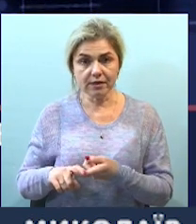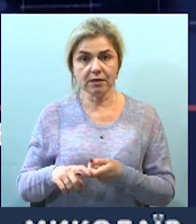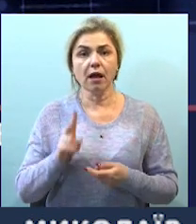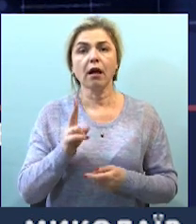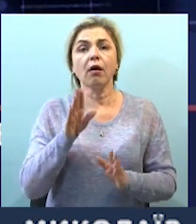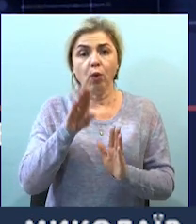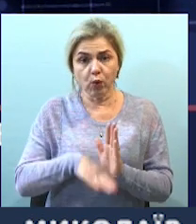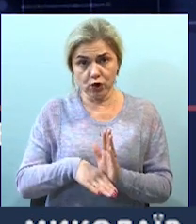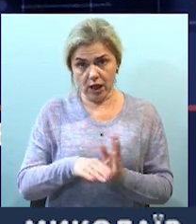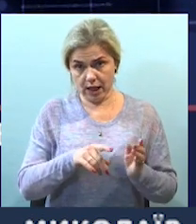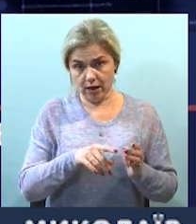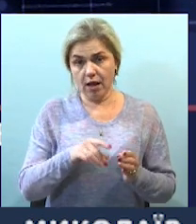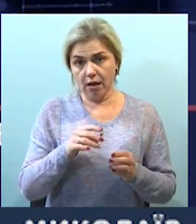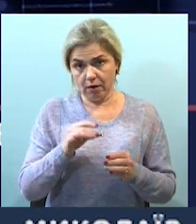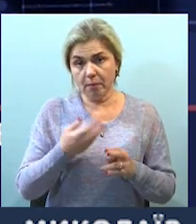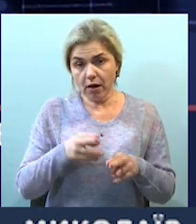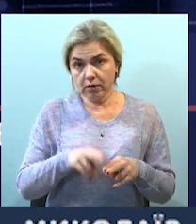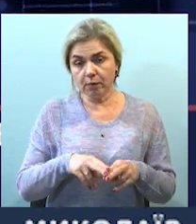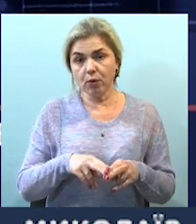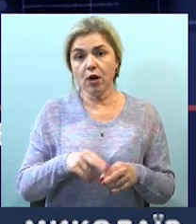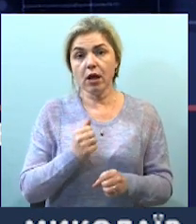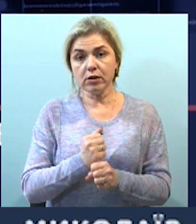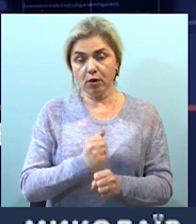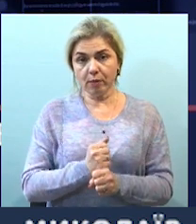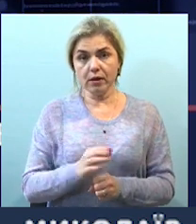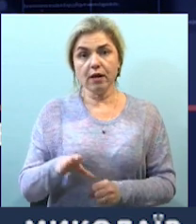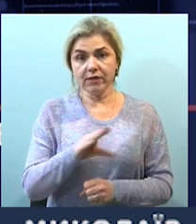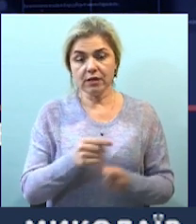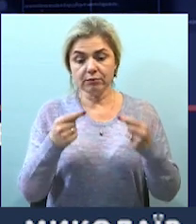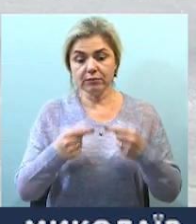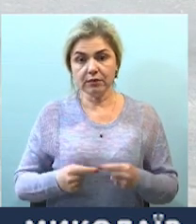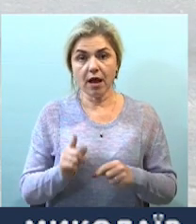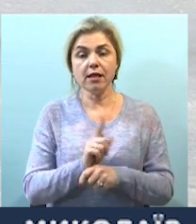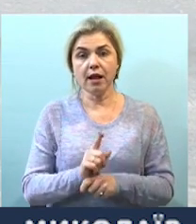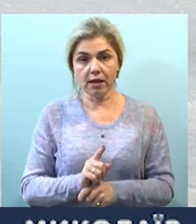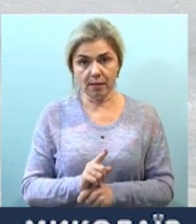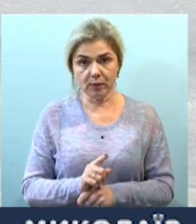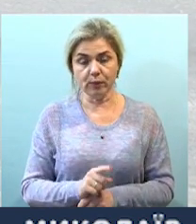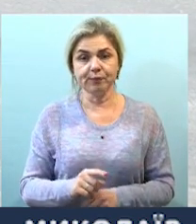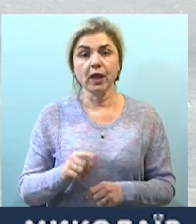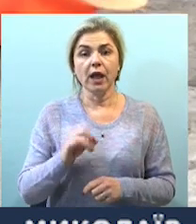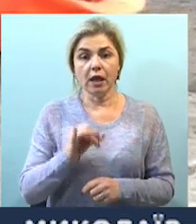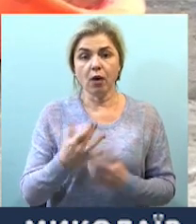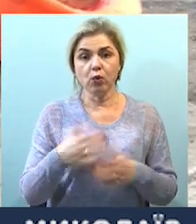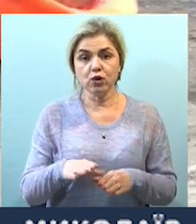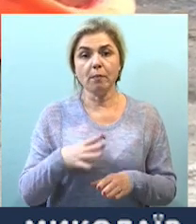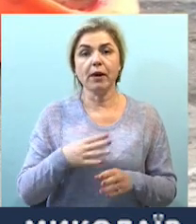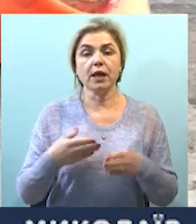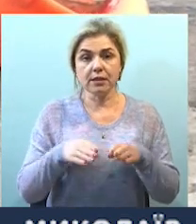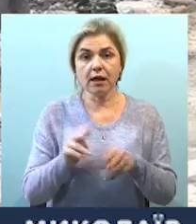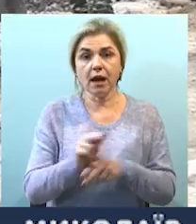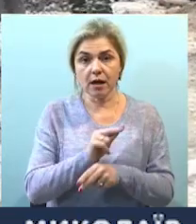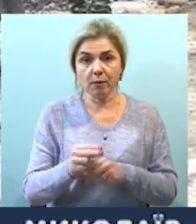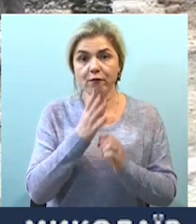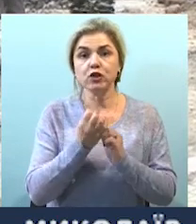ще гірших наслідків. Тому ми проводимо все згідно регламенту. Прорив локалізували о 14-й годині